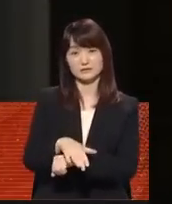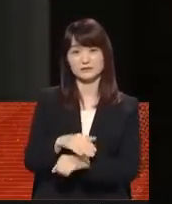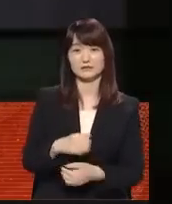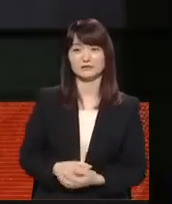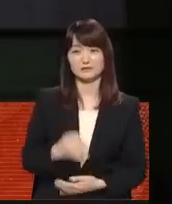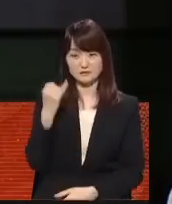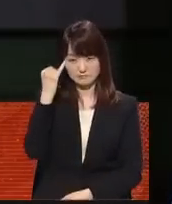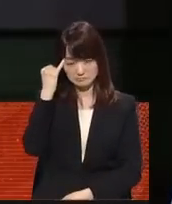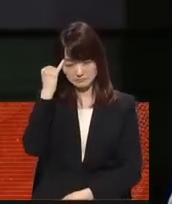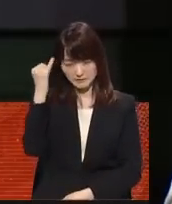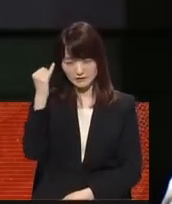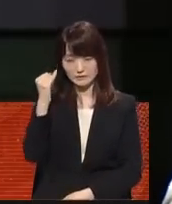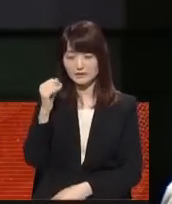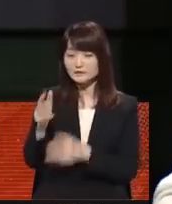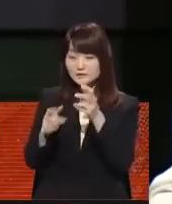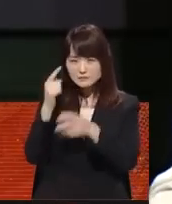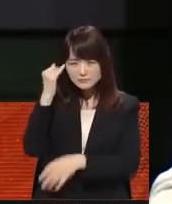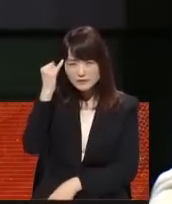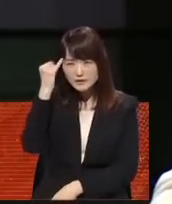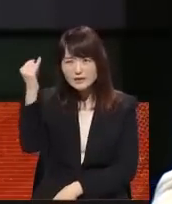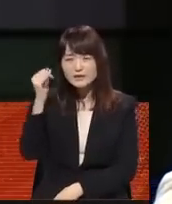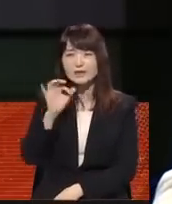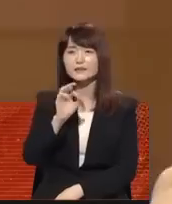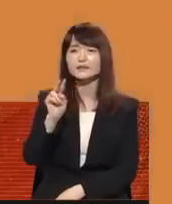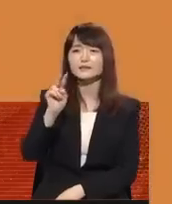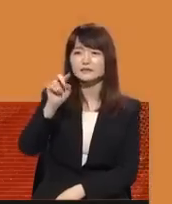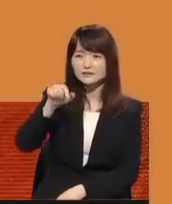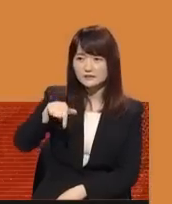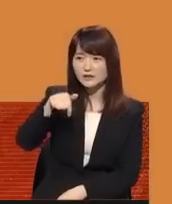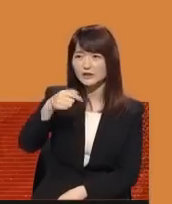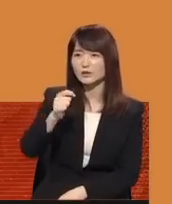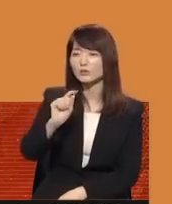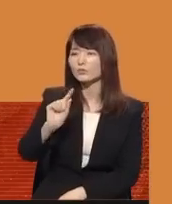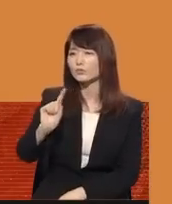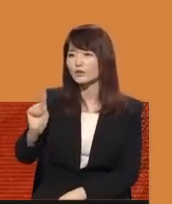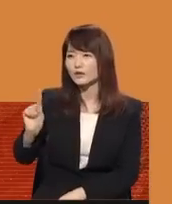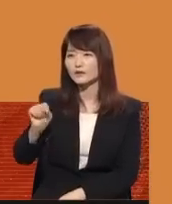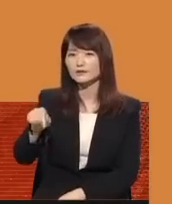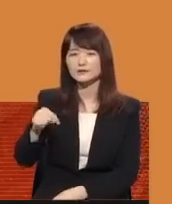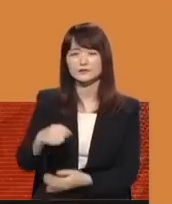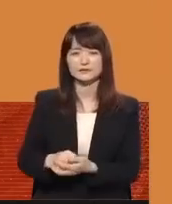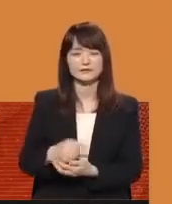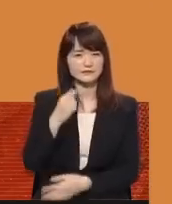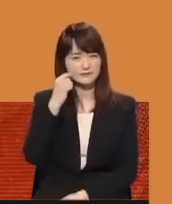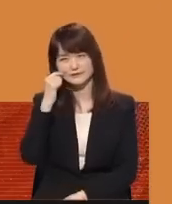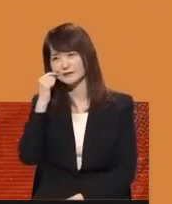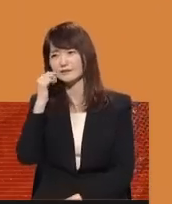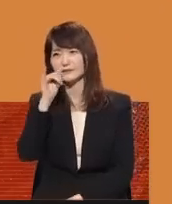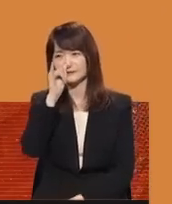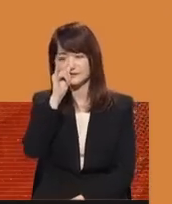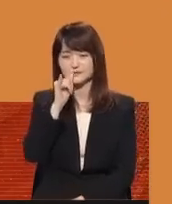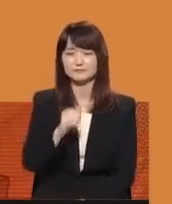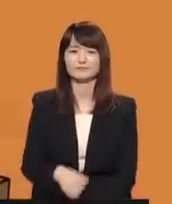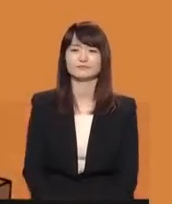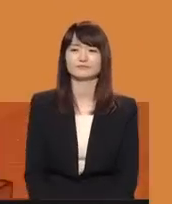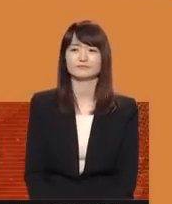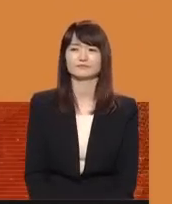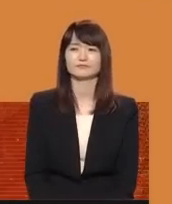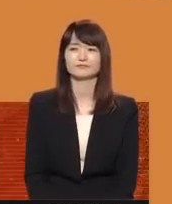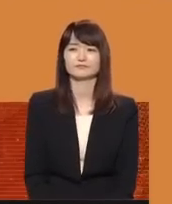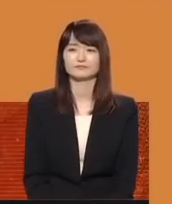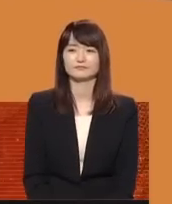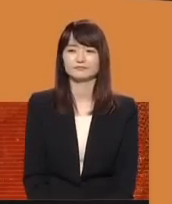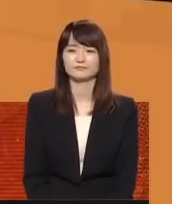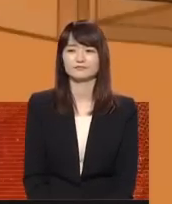아이템을 가져왔습니다 사업 아이템이 약과입니다 약과 사실 요즘에 약과가 굉장히 좀 핫한 아이템이긴 하거든요 유행하고 있는